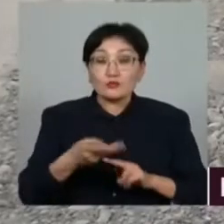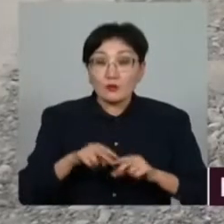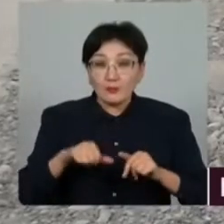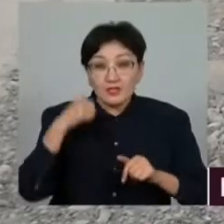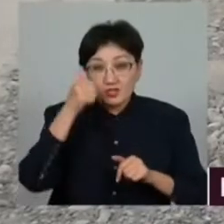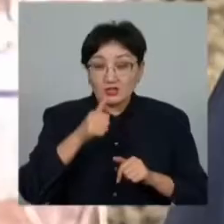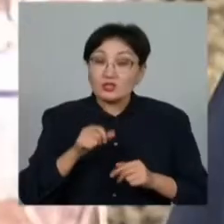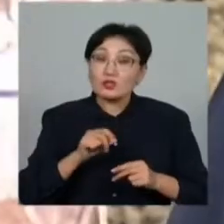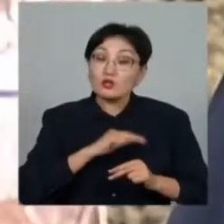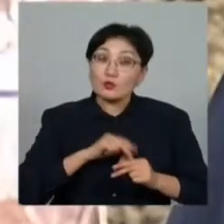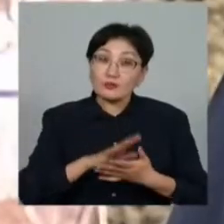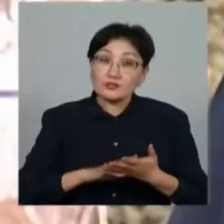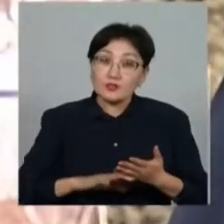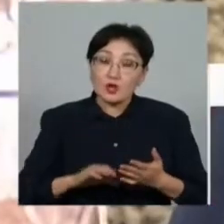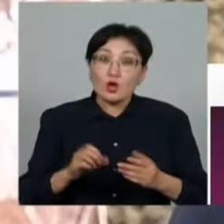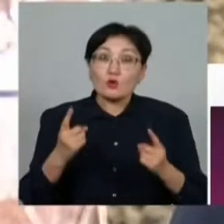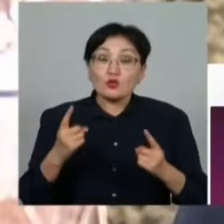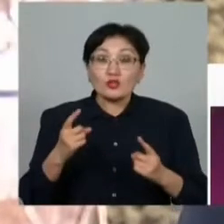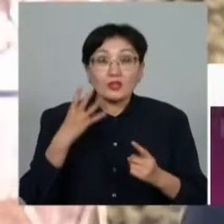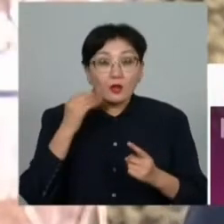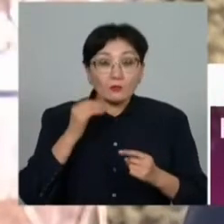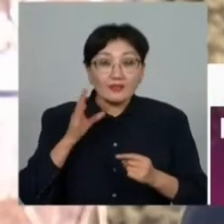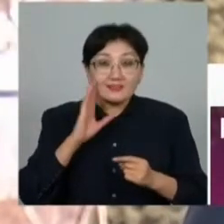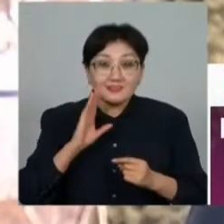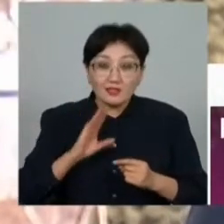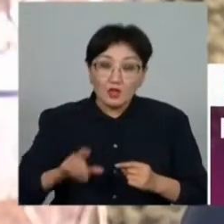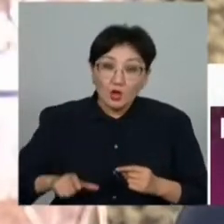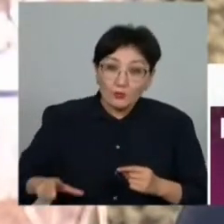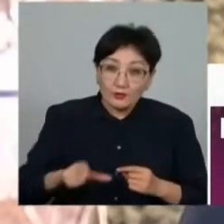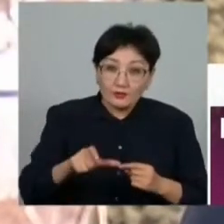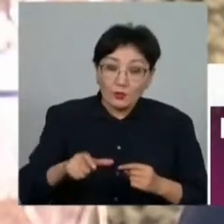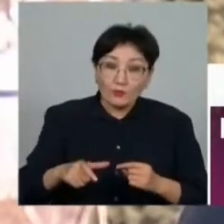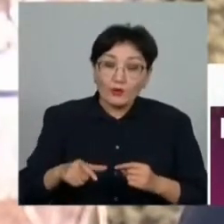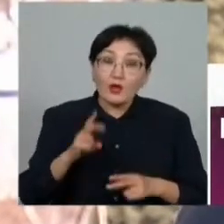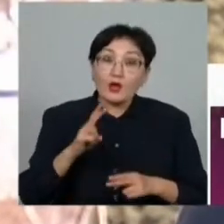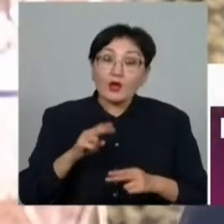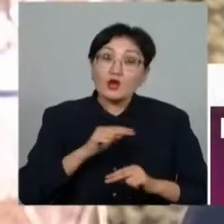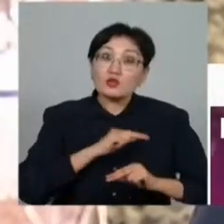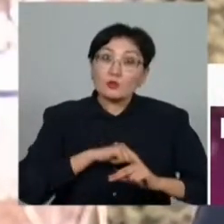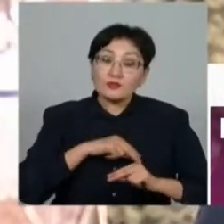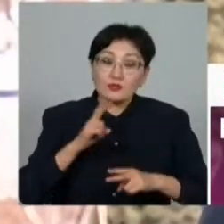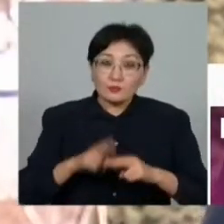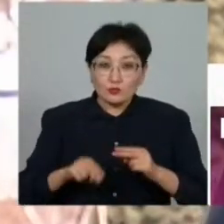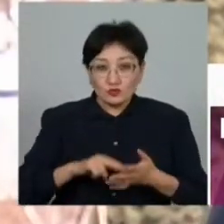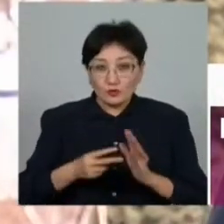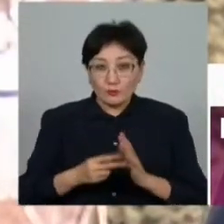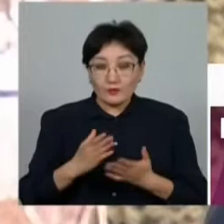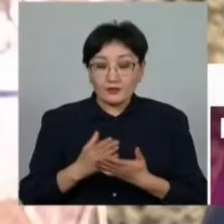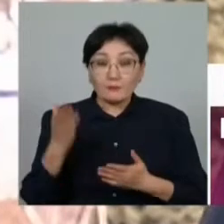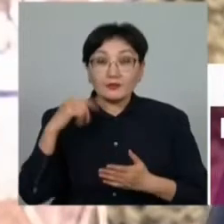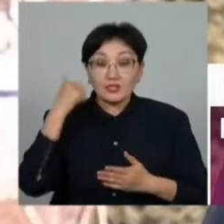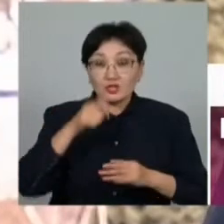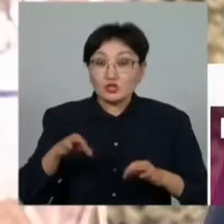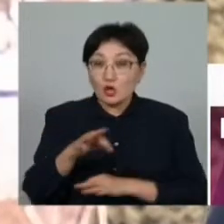да жалғасады. Үлкен Алматы өзенін бастан аяғына дейін бітіру жоспары бар. Ол былтырғы жылы біз жоба